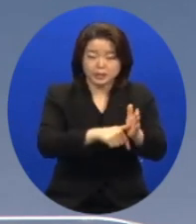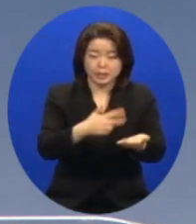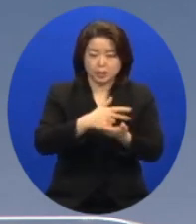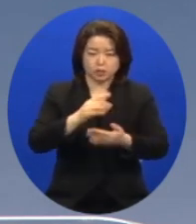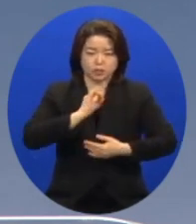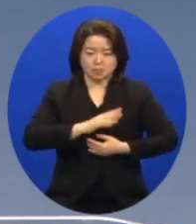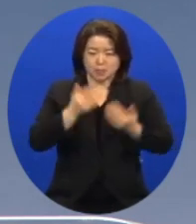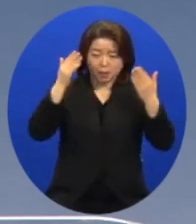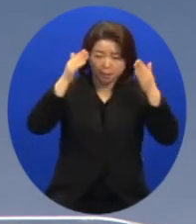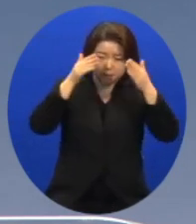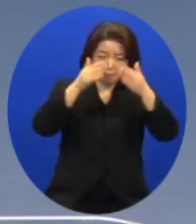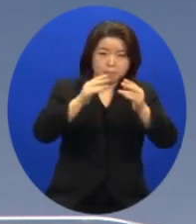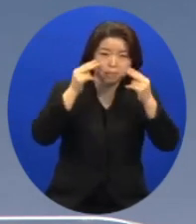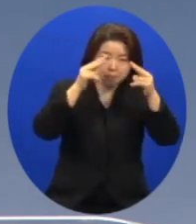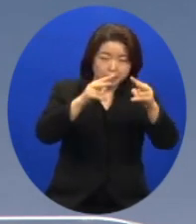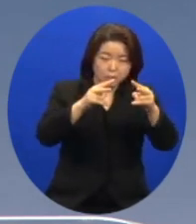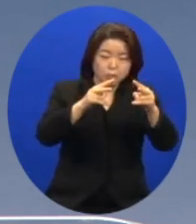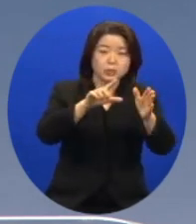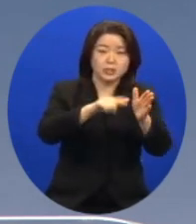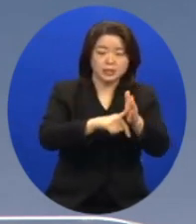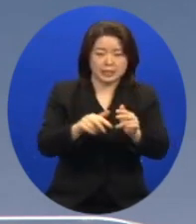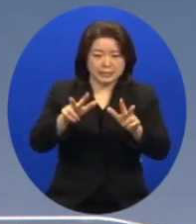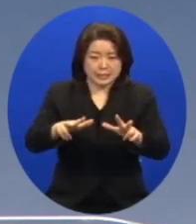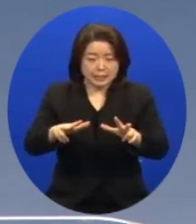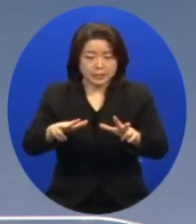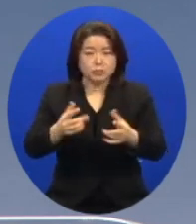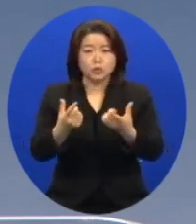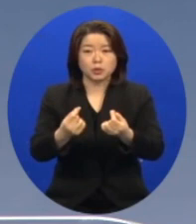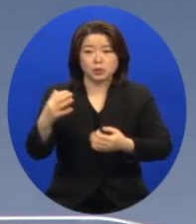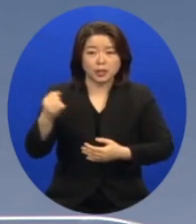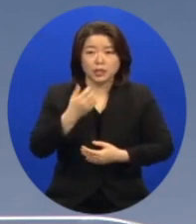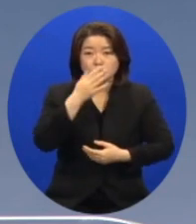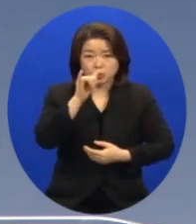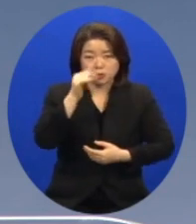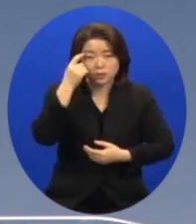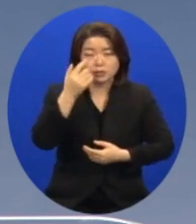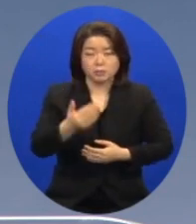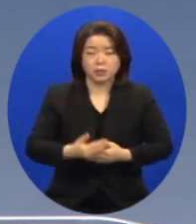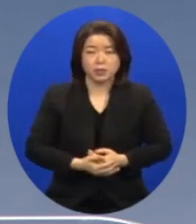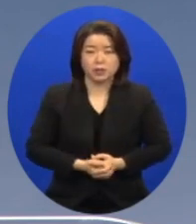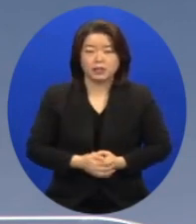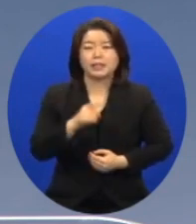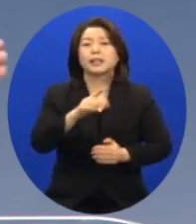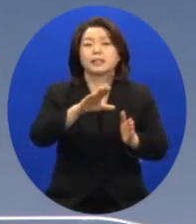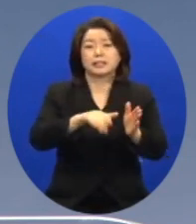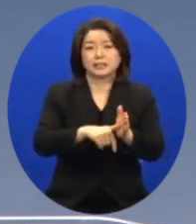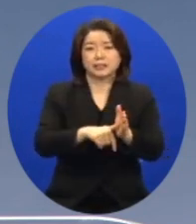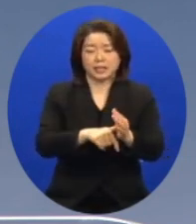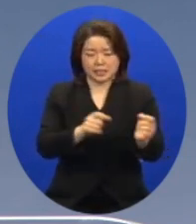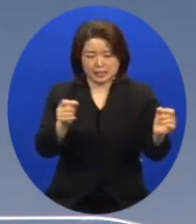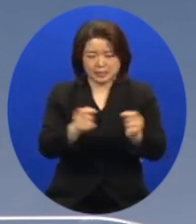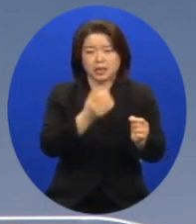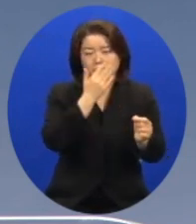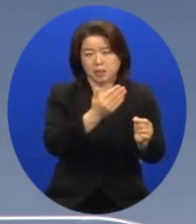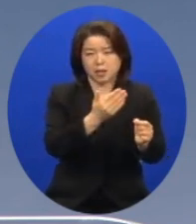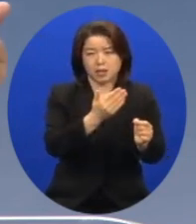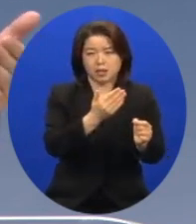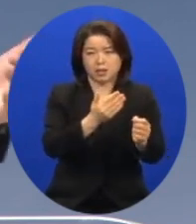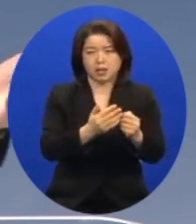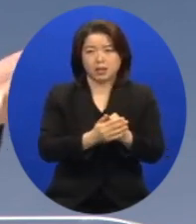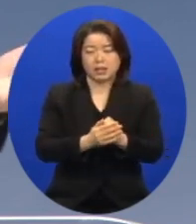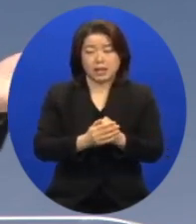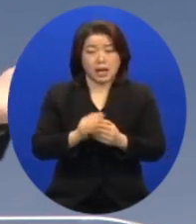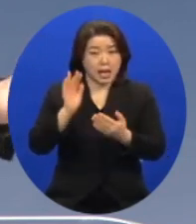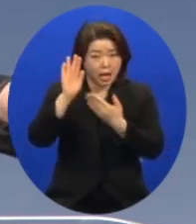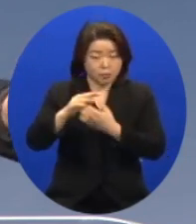바라보는 시간에 지금처럼 가질 수 있는 기회가 또 언제 있었습니까 이 때는 짧게 지나갑니다 이제